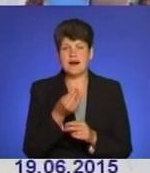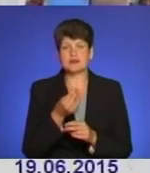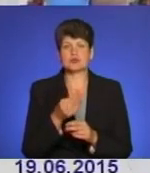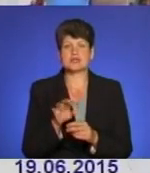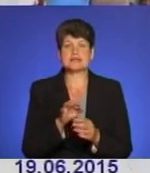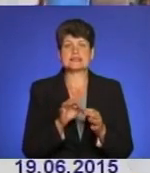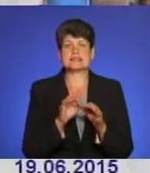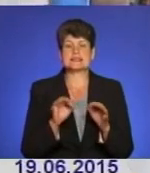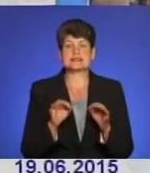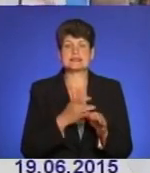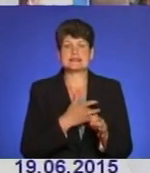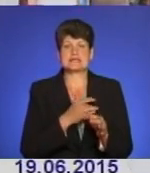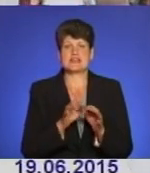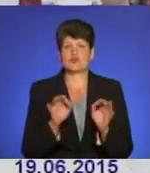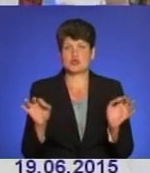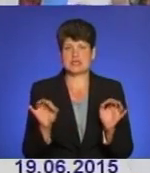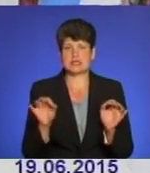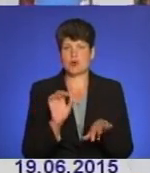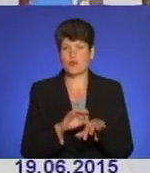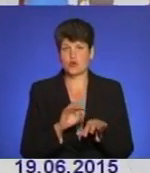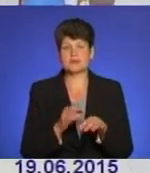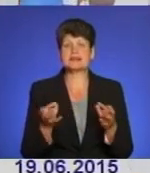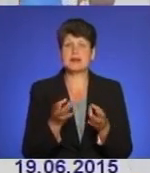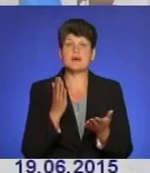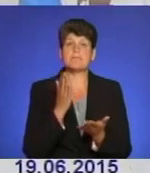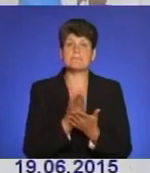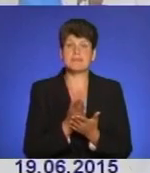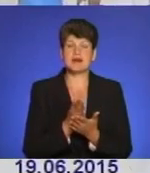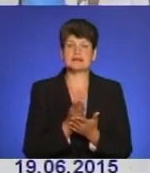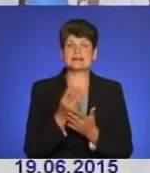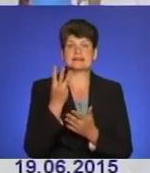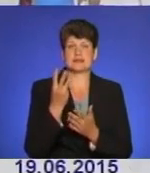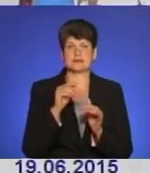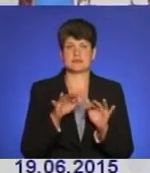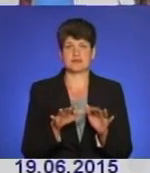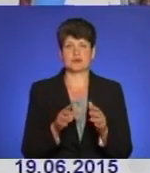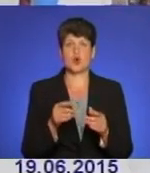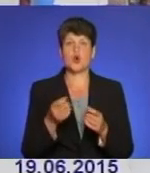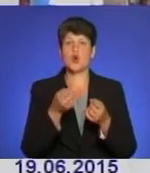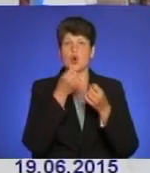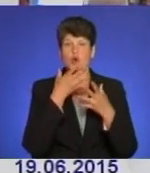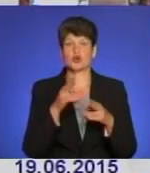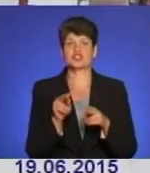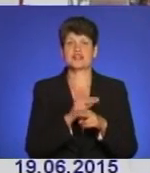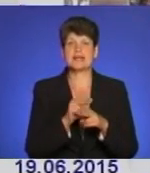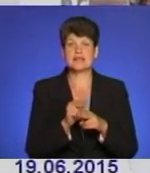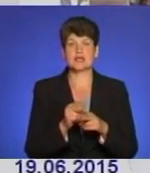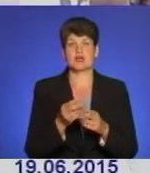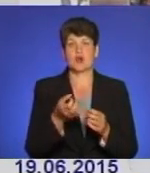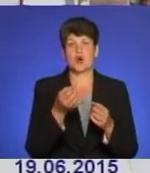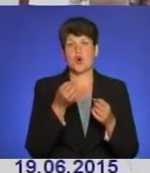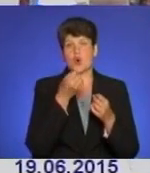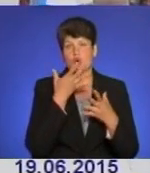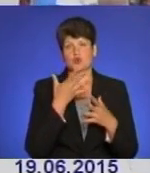захворювання, і не тільки серцево-судинні захворювання, тримати три речі. Це тримати хороші ліки, хорошу апаратуру і хорошого